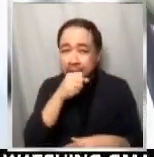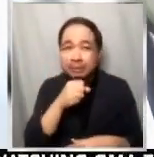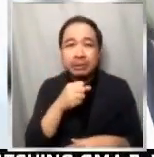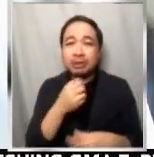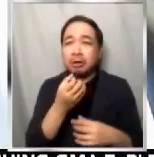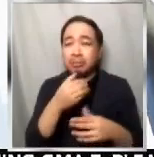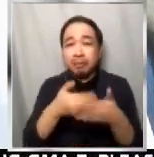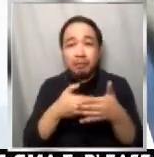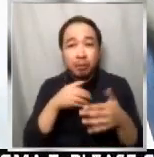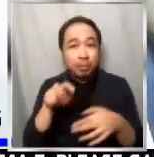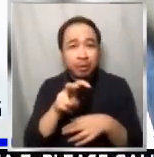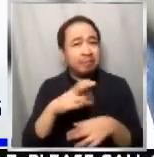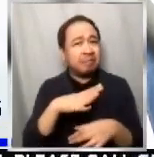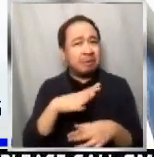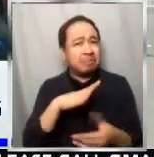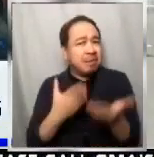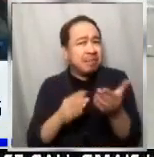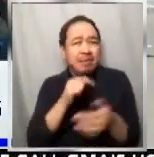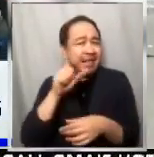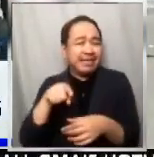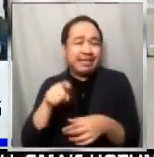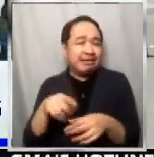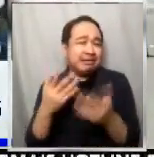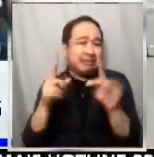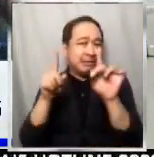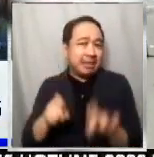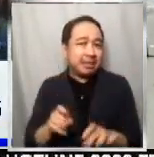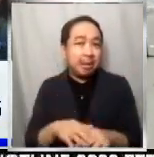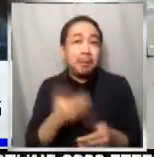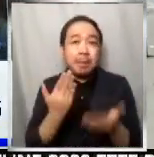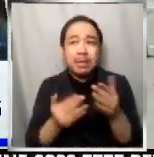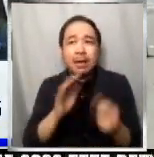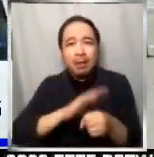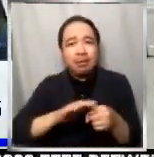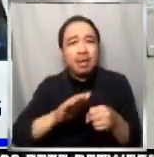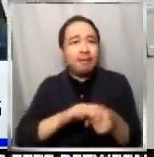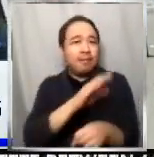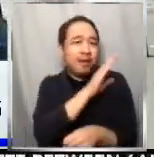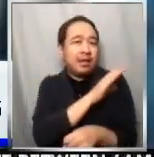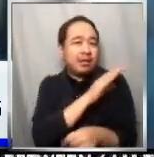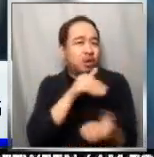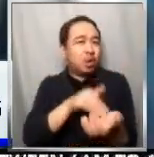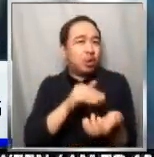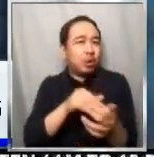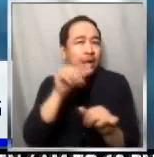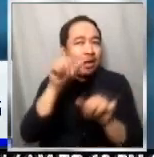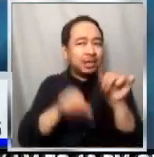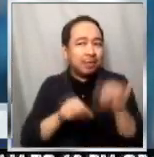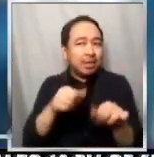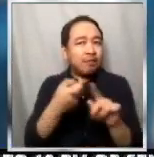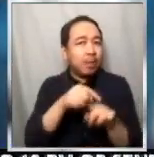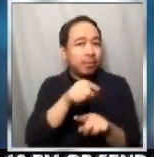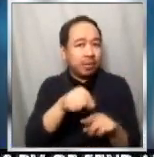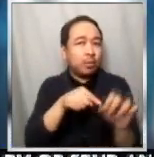raw sapat na ang clinical assessment sa lugar na iyong pinanggalingan at sa inyong destinasyon mismo. Para pagpasok ng traveler, pagpasok pa lang